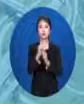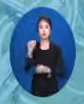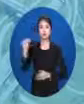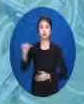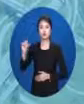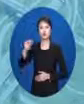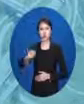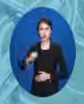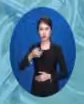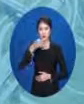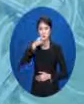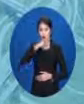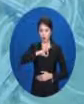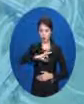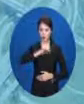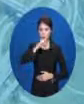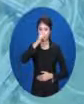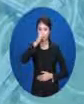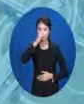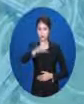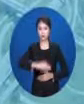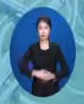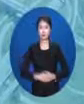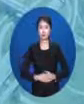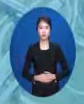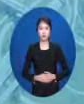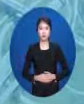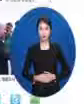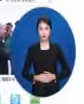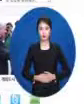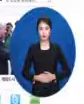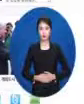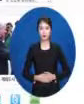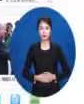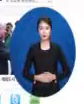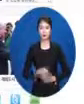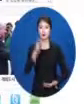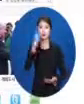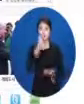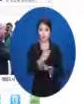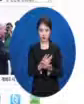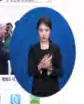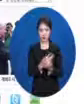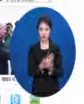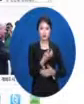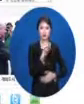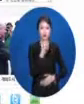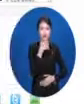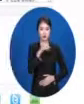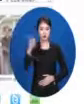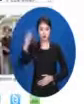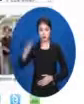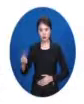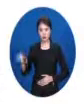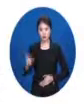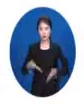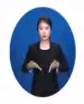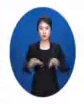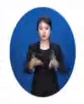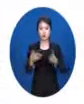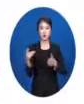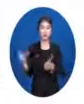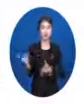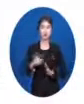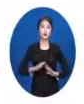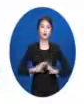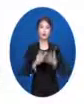사회 경제적 편익 발생 효과를 가져올 것으로 분석됐는데요. 이에 따라 천안시는 서울 세종간 고속도로